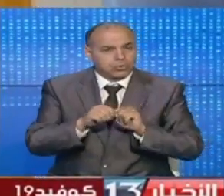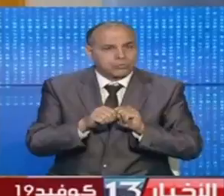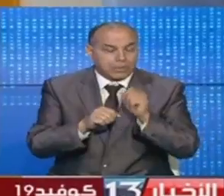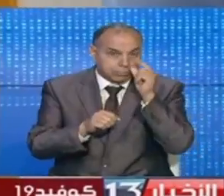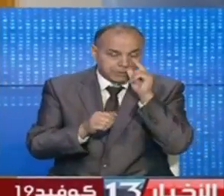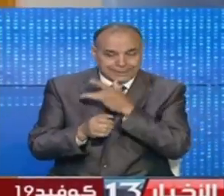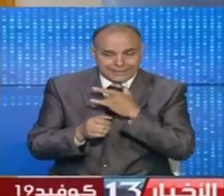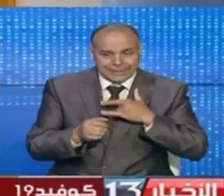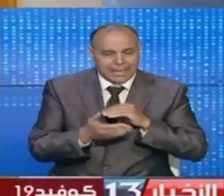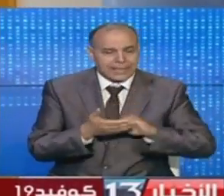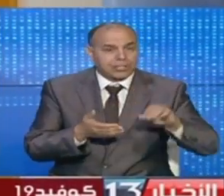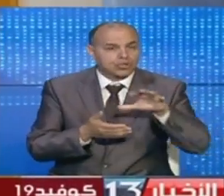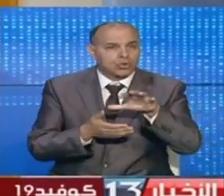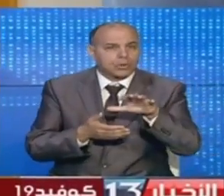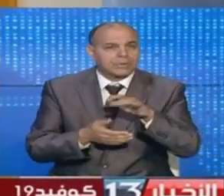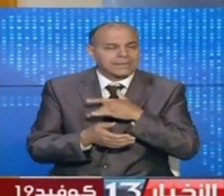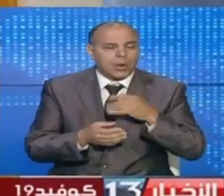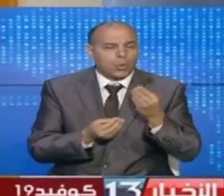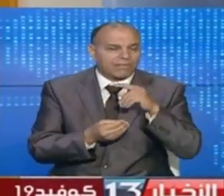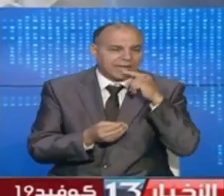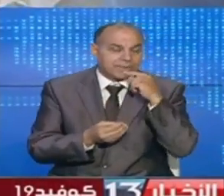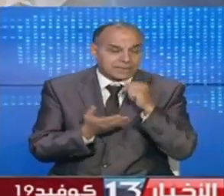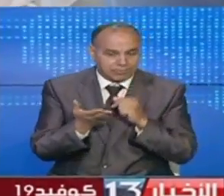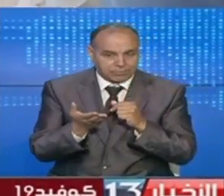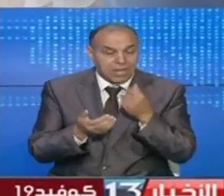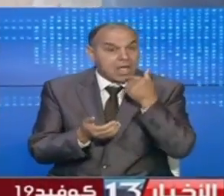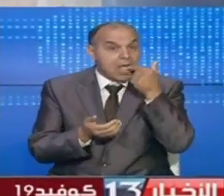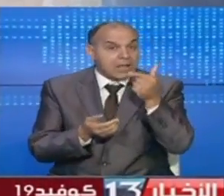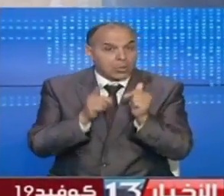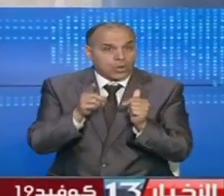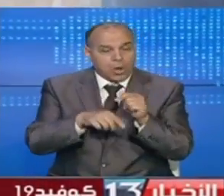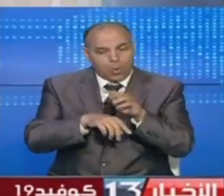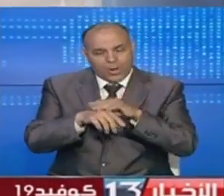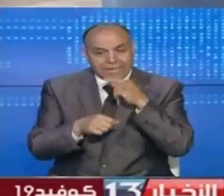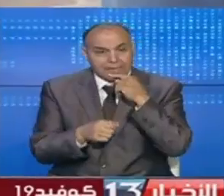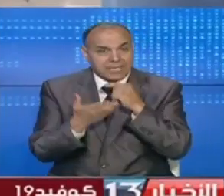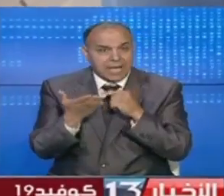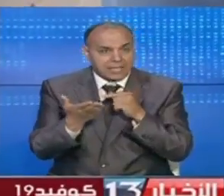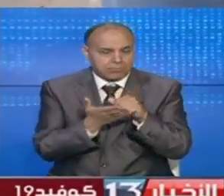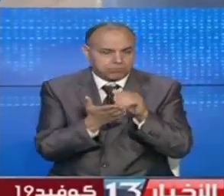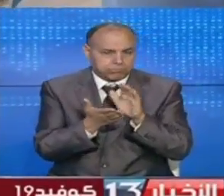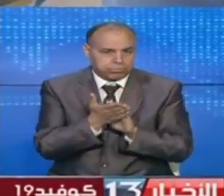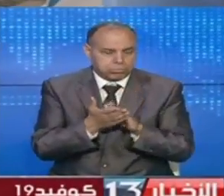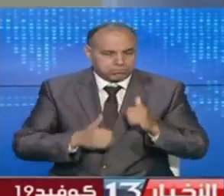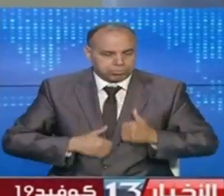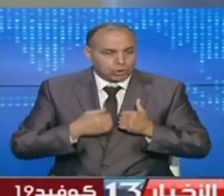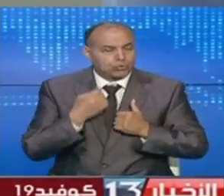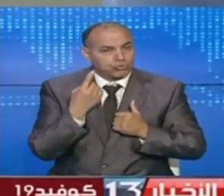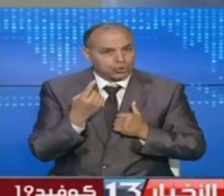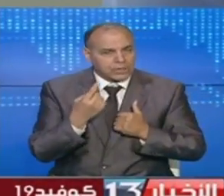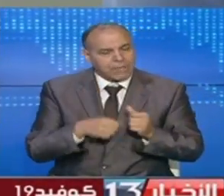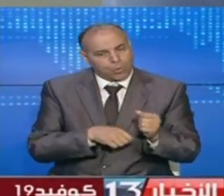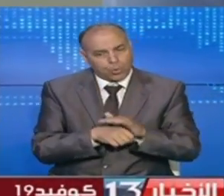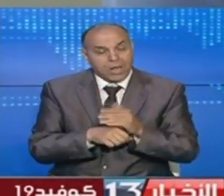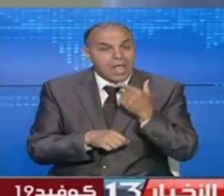اليقظة الصحية بالإدارة الجهوية للصحة بقابس حسين جبران، مضيفا أن ولاية قابس قد سجلت حالة شفاء جديدة من فيروس